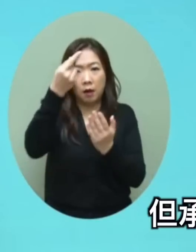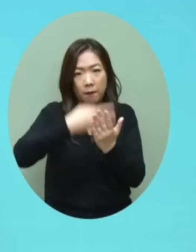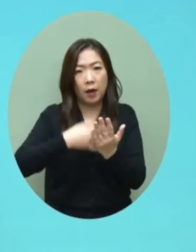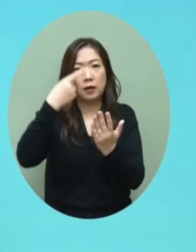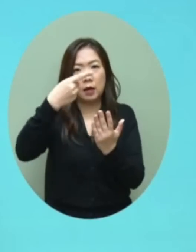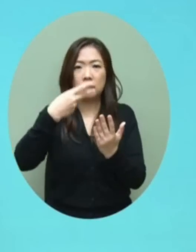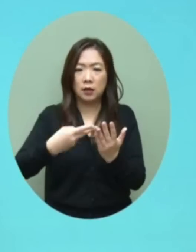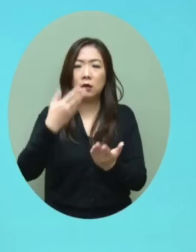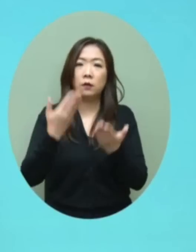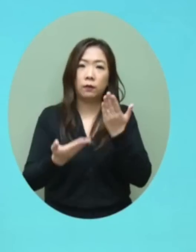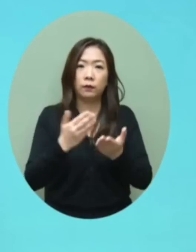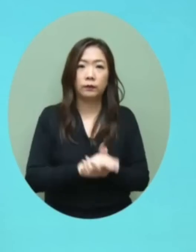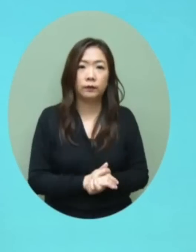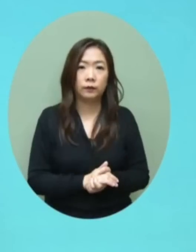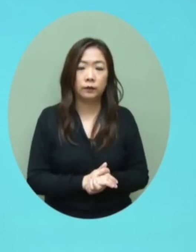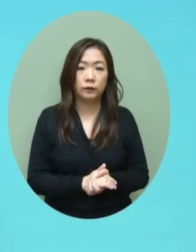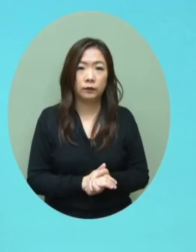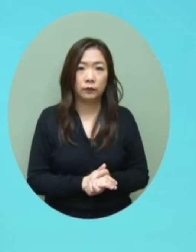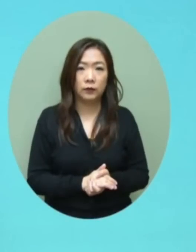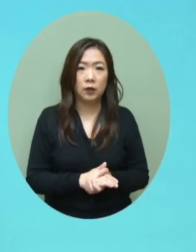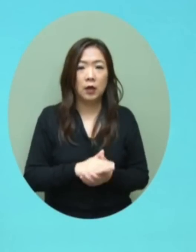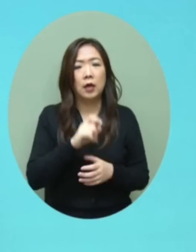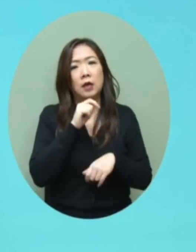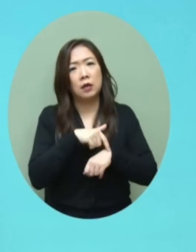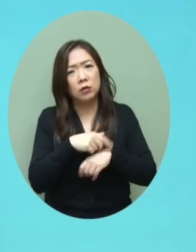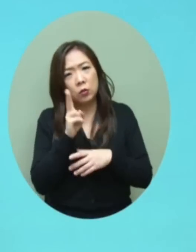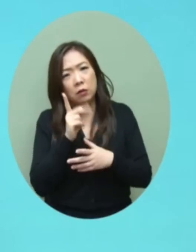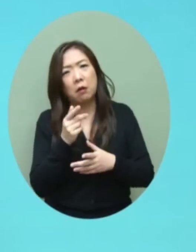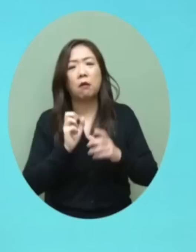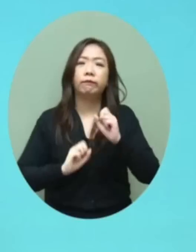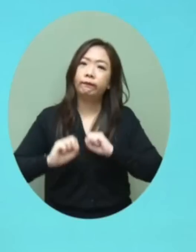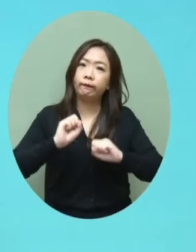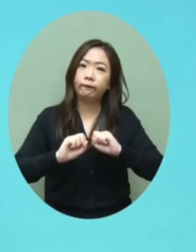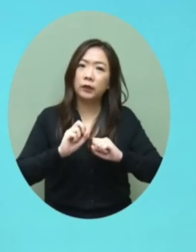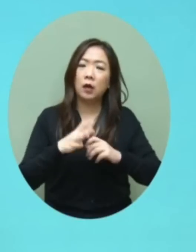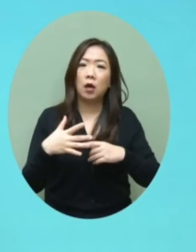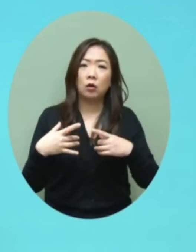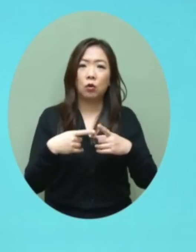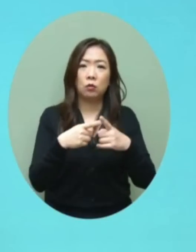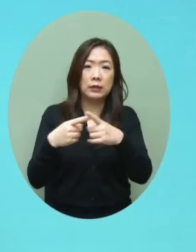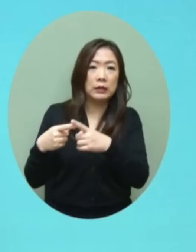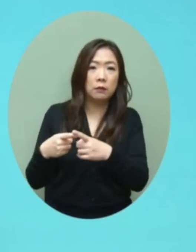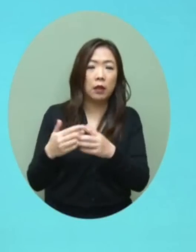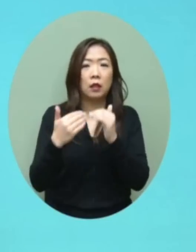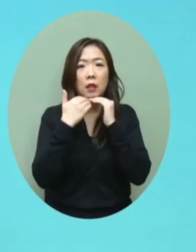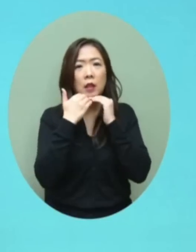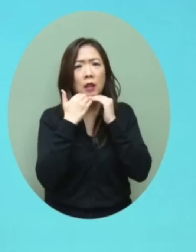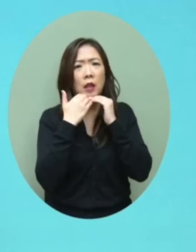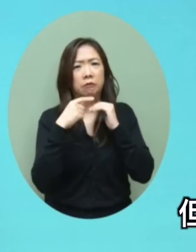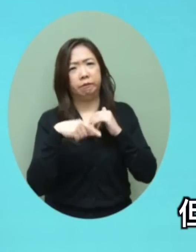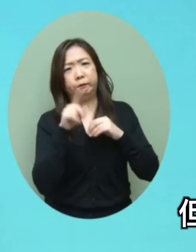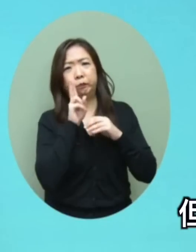望。 咁有阵时点解有一啲表现咧，同市民或者期望有落差